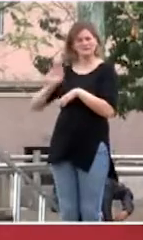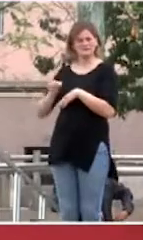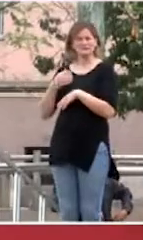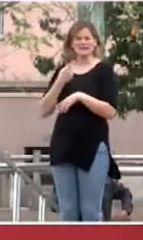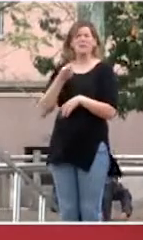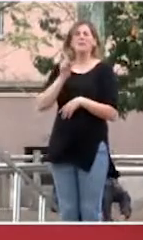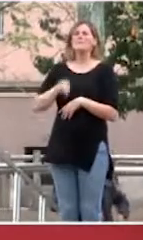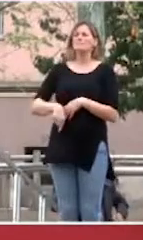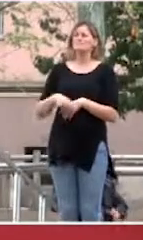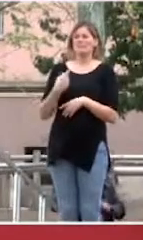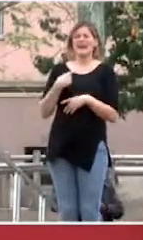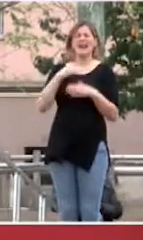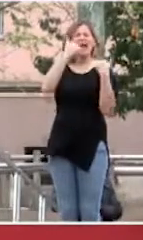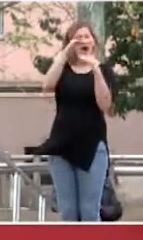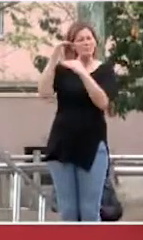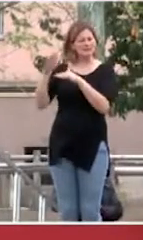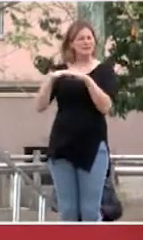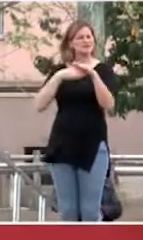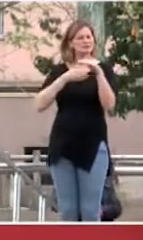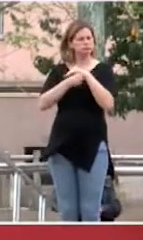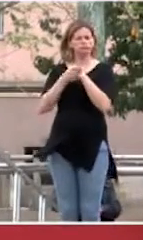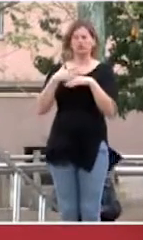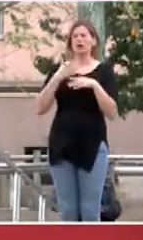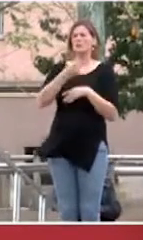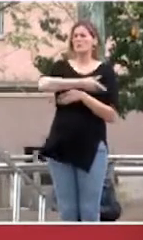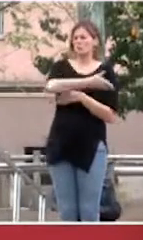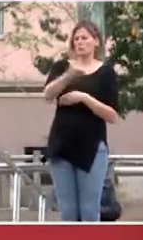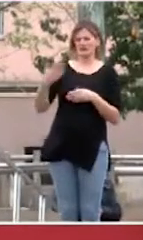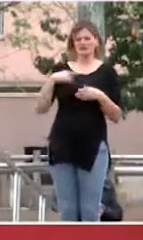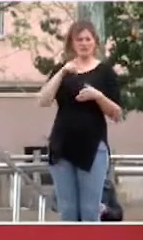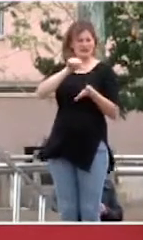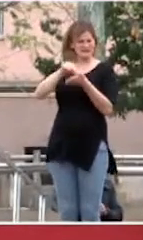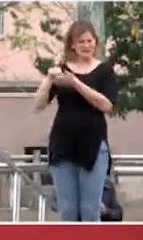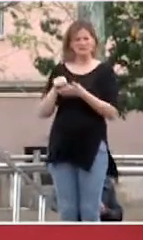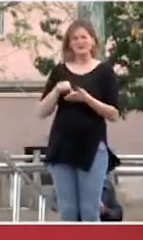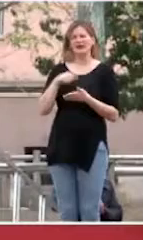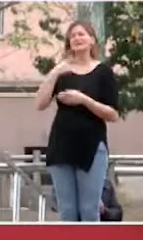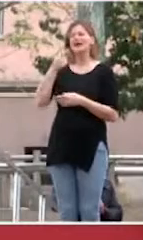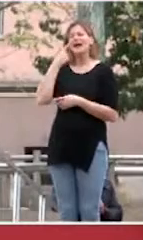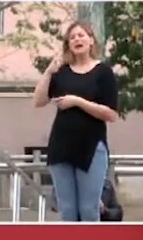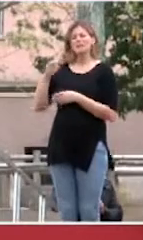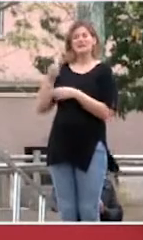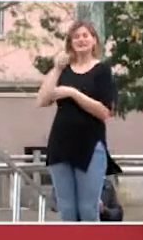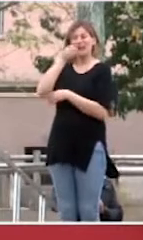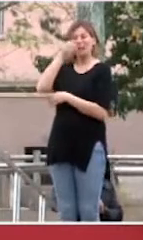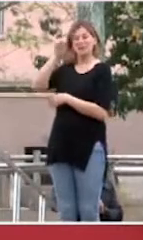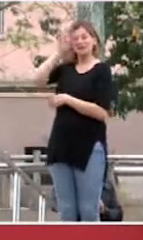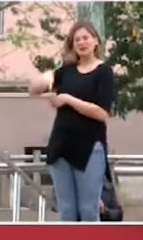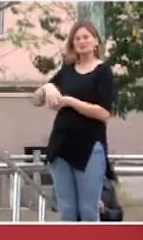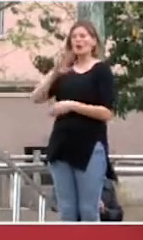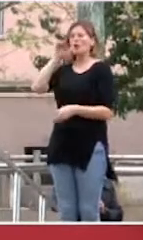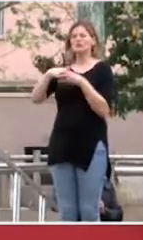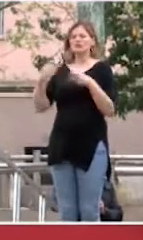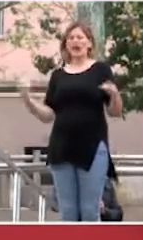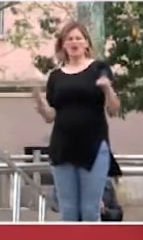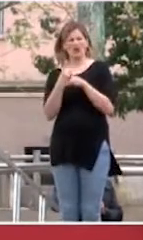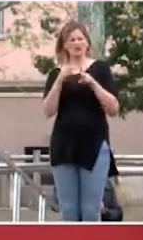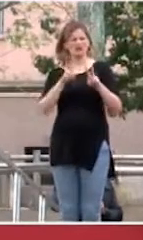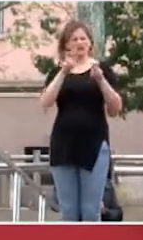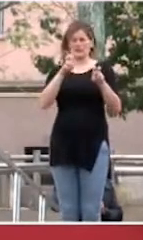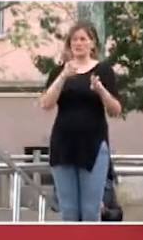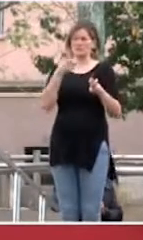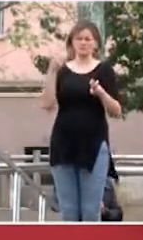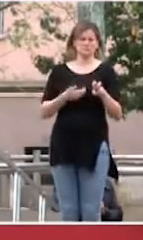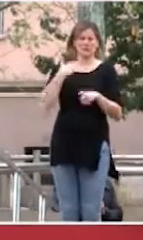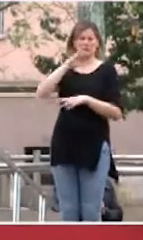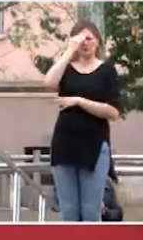habitatges assequibles que ja tindríem a disposició de la ciutat. He vist el Partit Socialista votar contra una cosa que em sembla